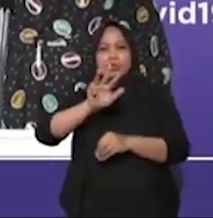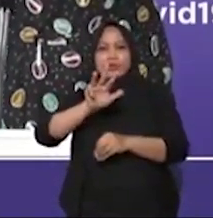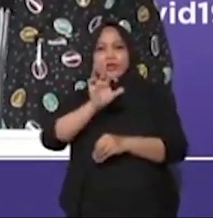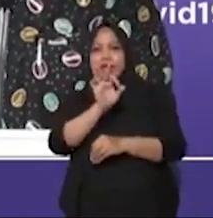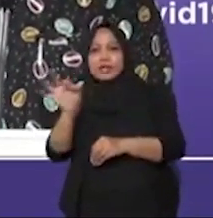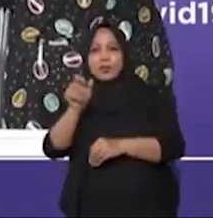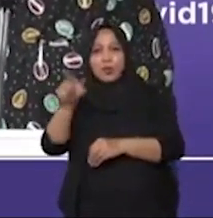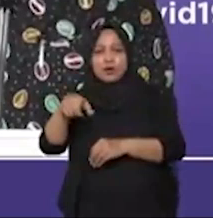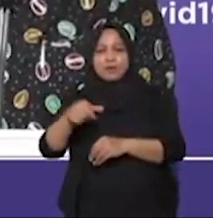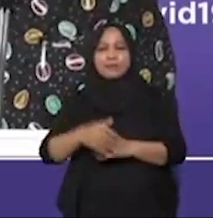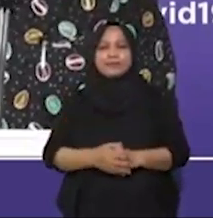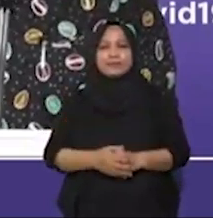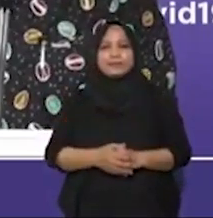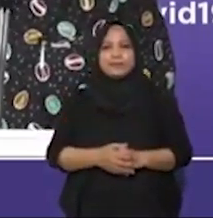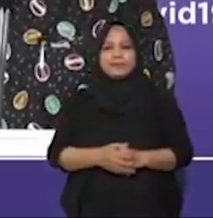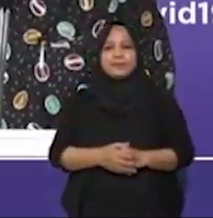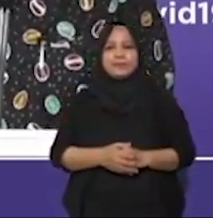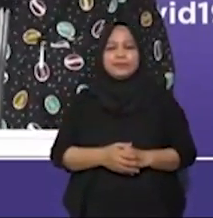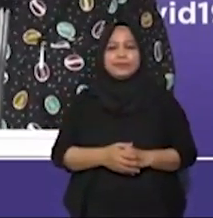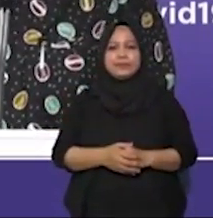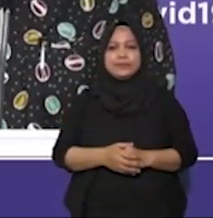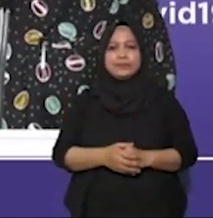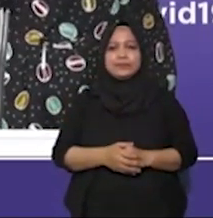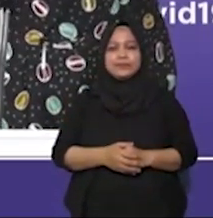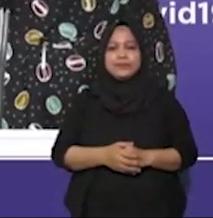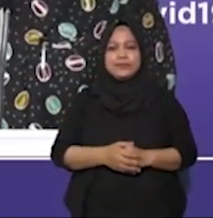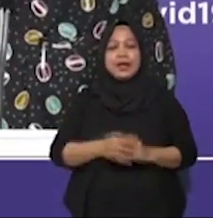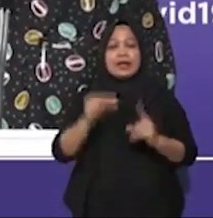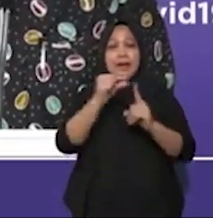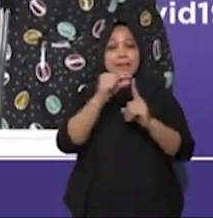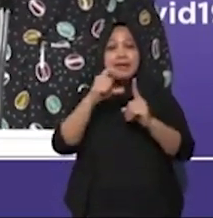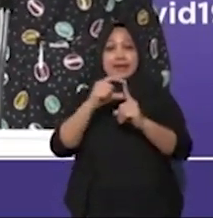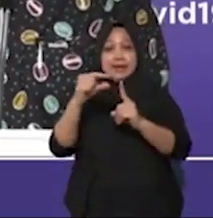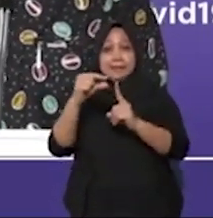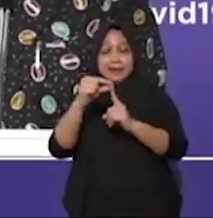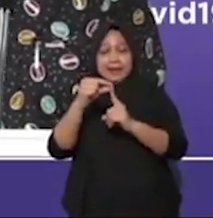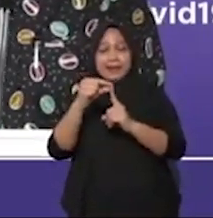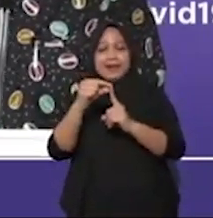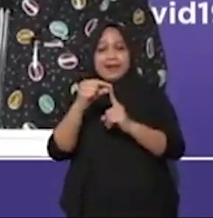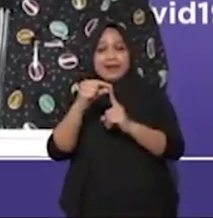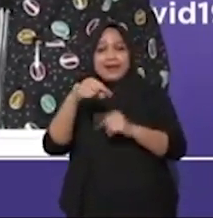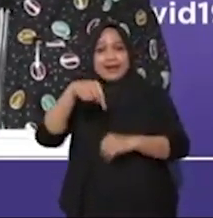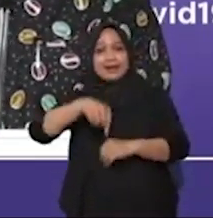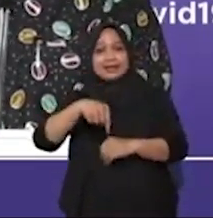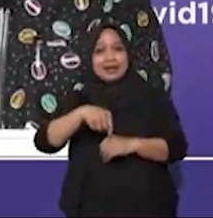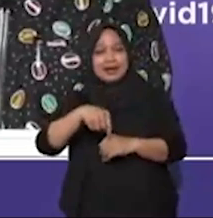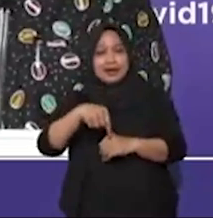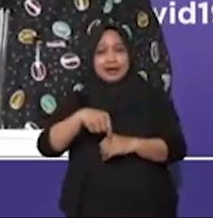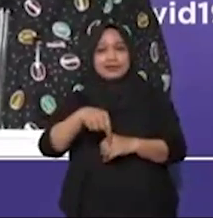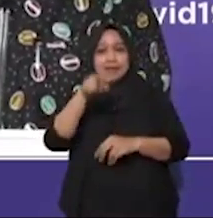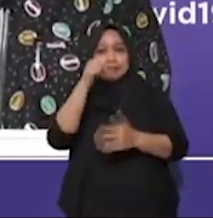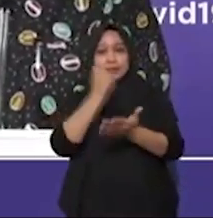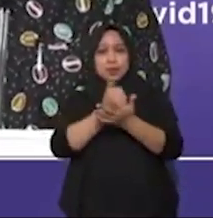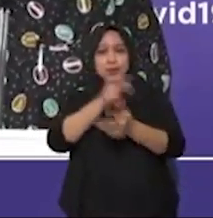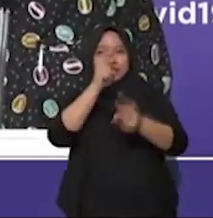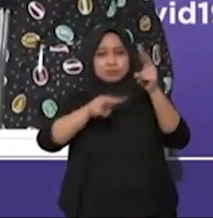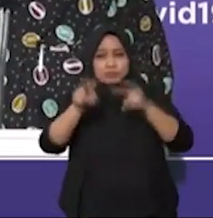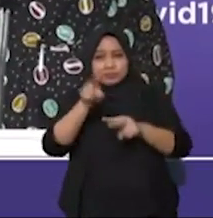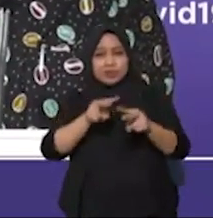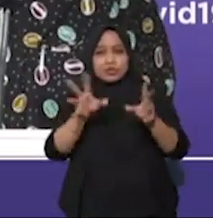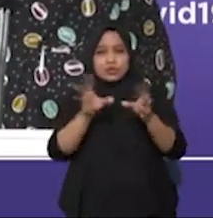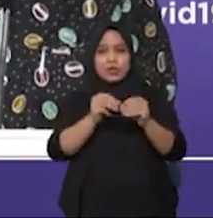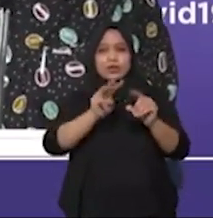orang pasien dalam pengamat pasien dalam pengawasan yang kita laksanakan sekarang ini yang kita awasi betul